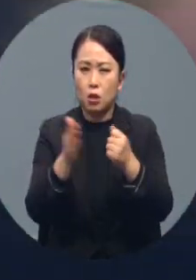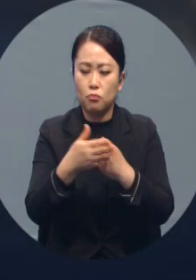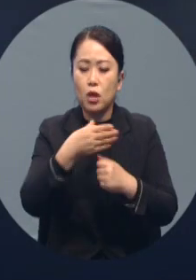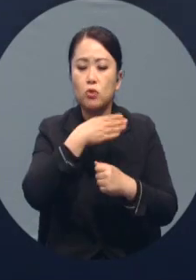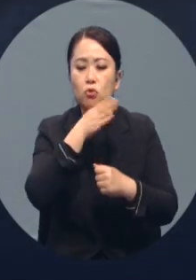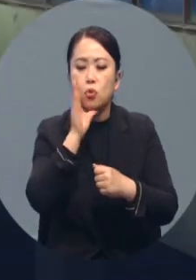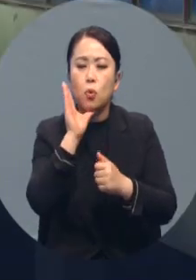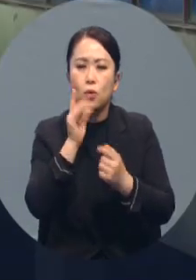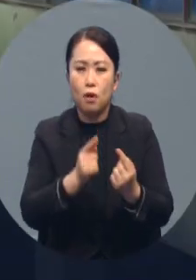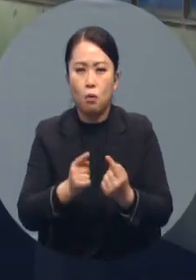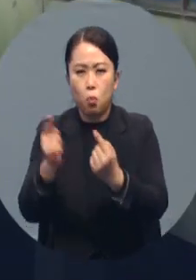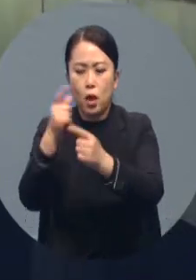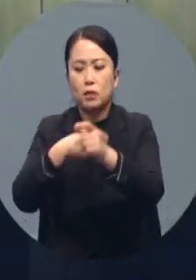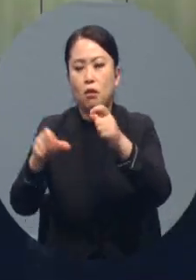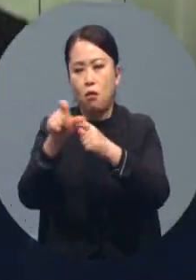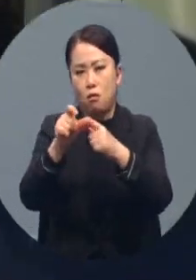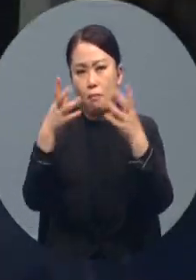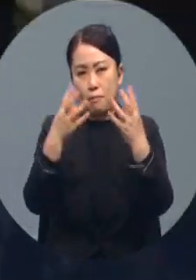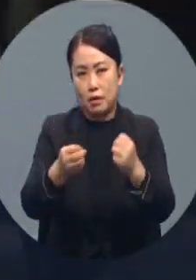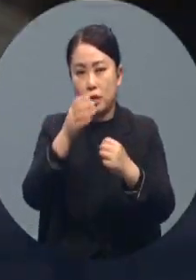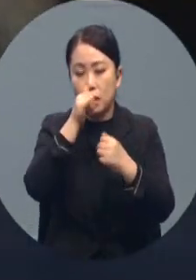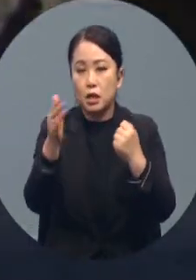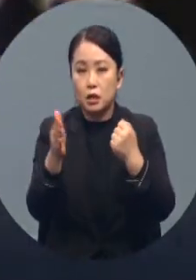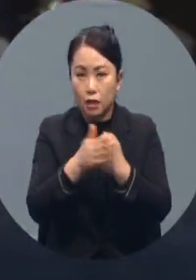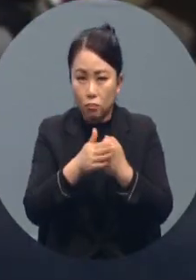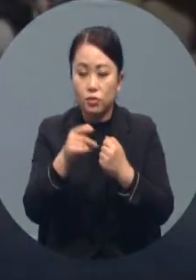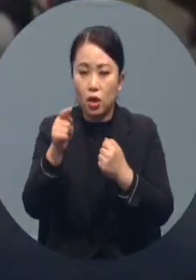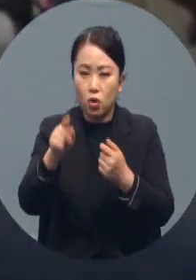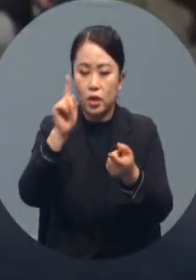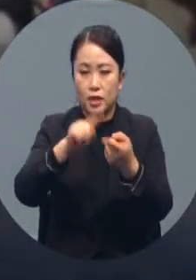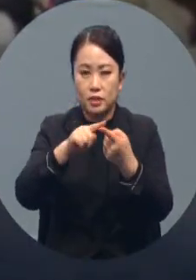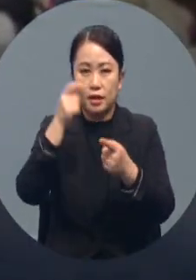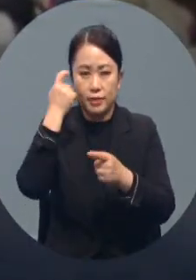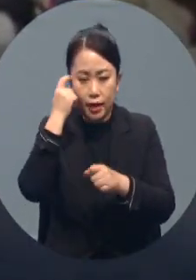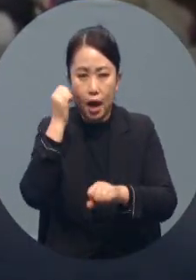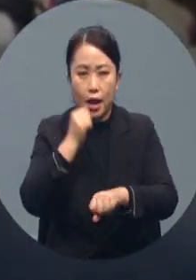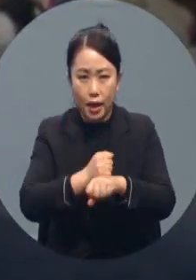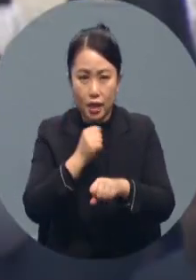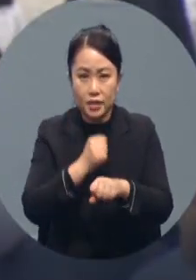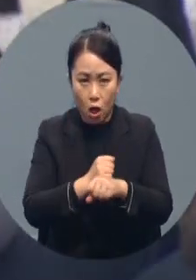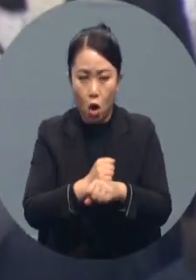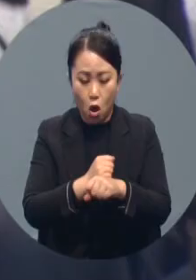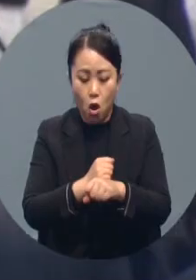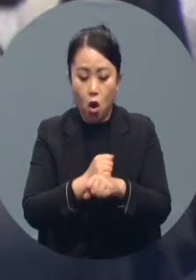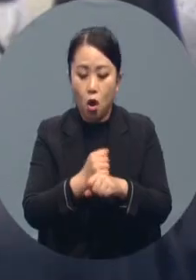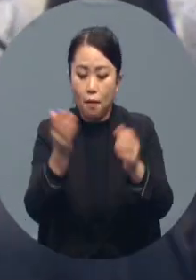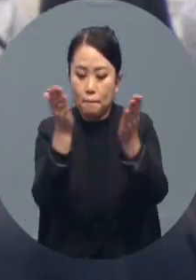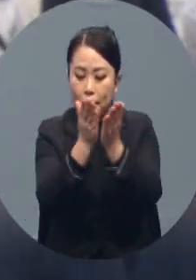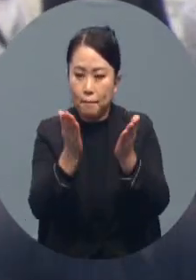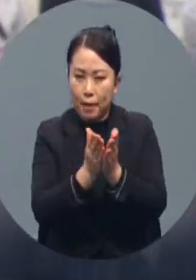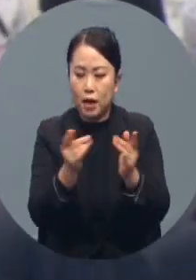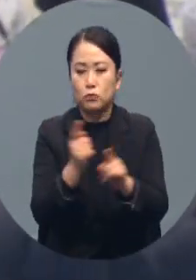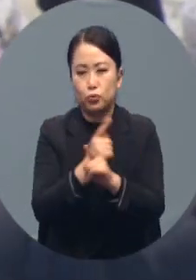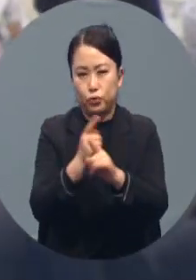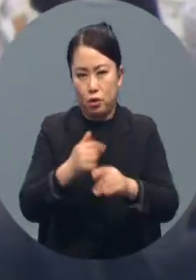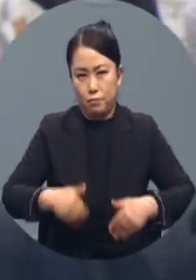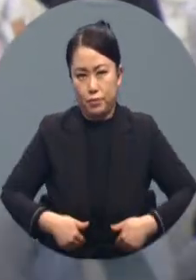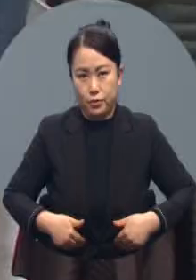인구들이 좀 더 많아졌다던가 그런 것들을 좀 반영해서 피난 계획을 거기에 최적화시켜서 수정할 필요가